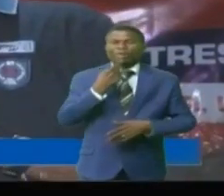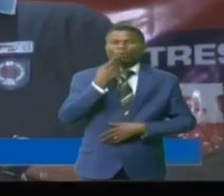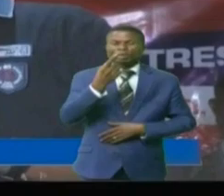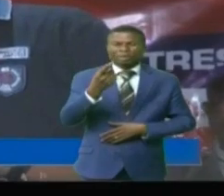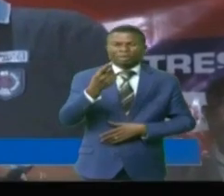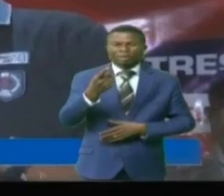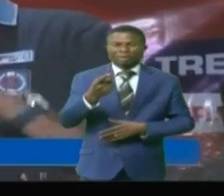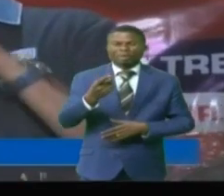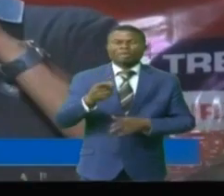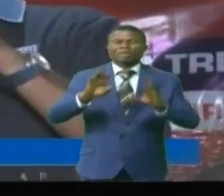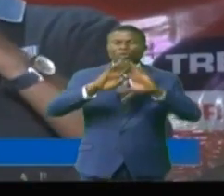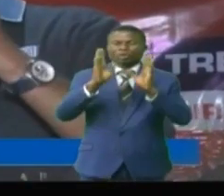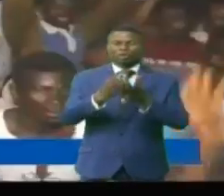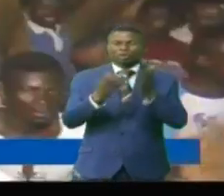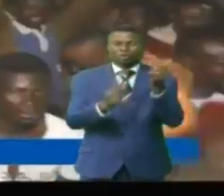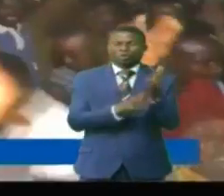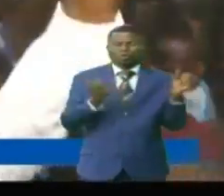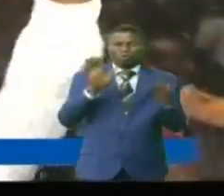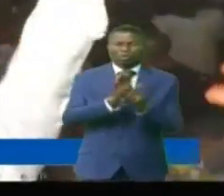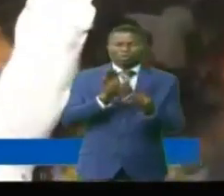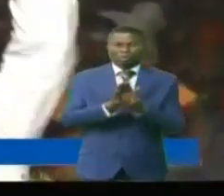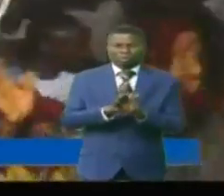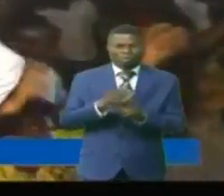signifié à l'assistance venue nombreux pour l'écouter.